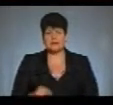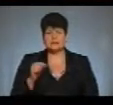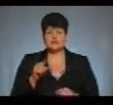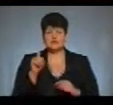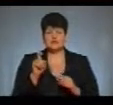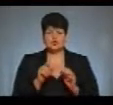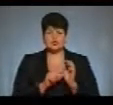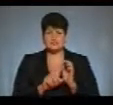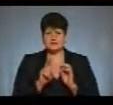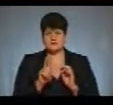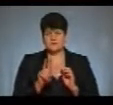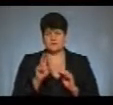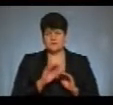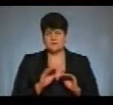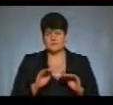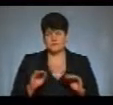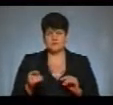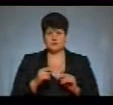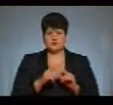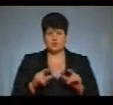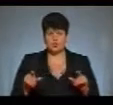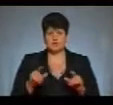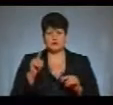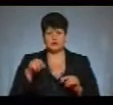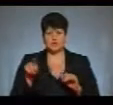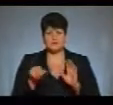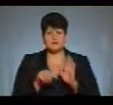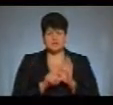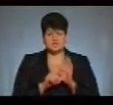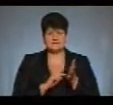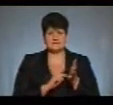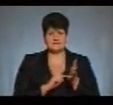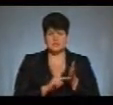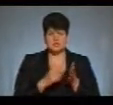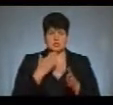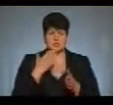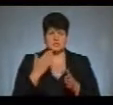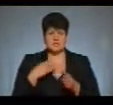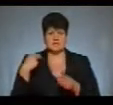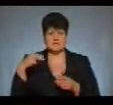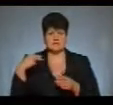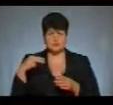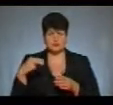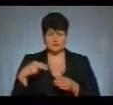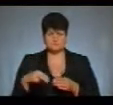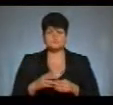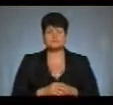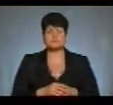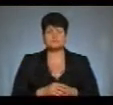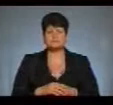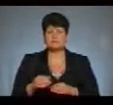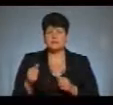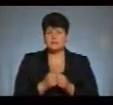1162 учні Тернопільської школи-ліцею номер 6 відзначили останній дзвінок на набережні міського ставу. Діти